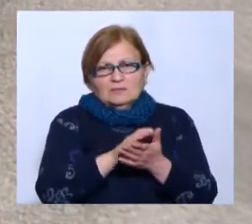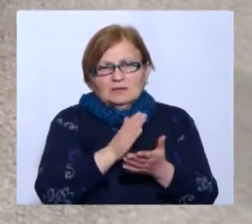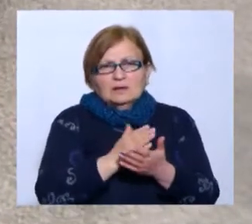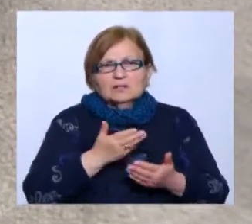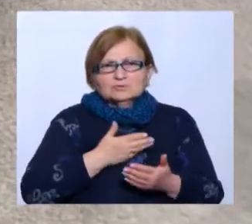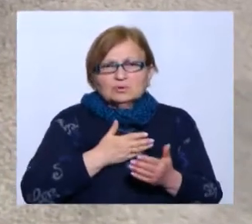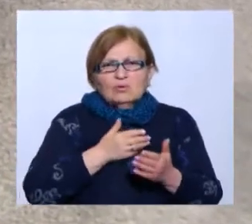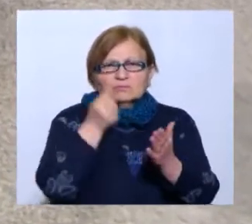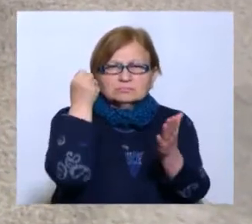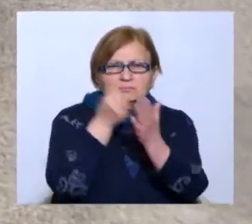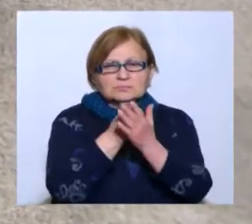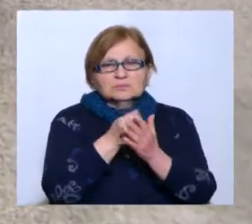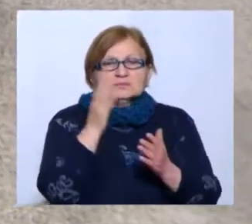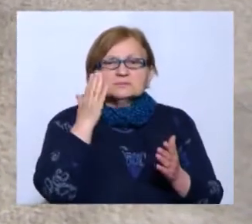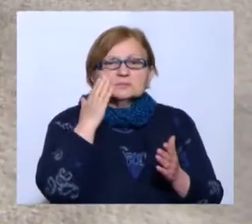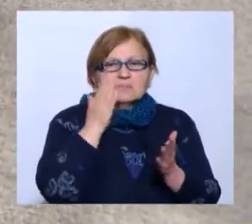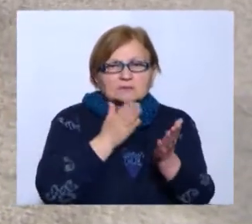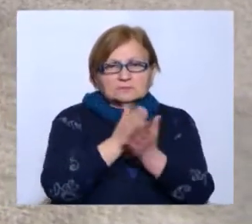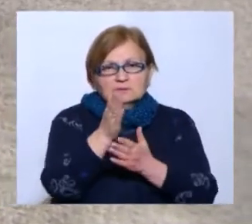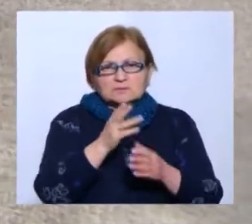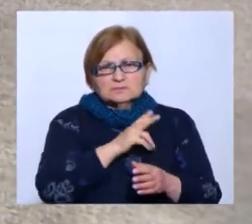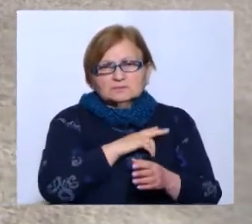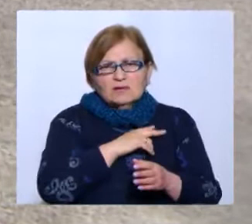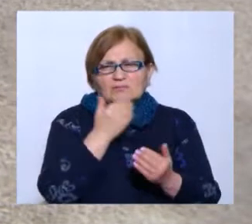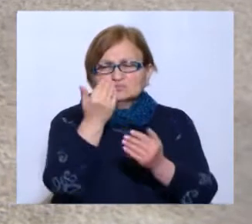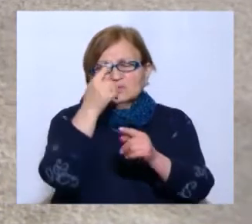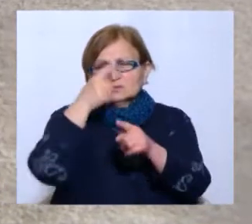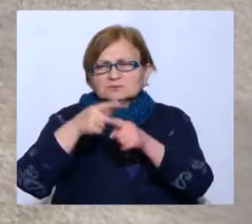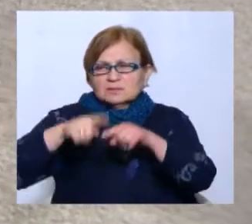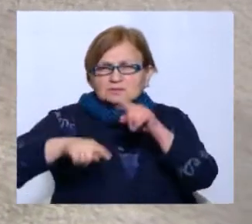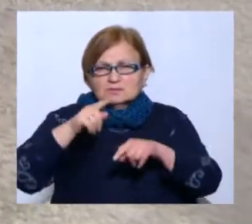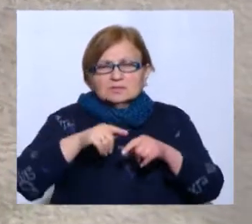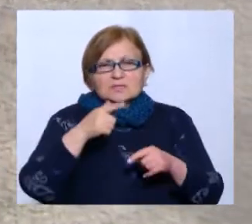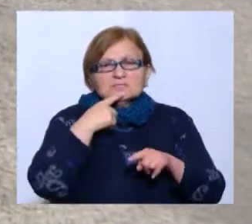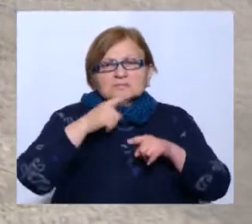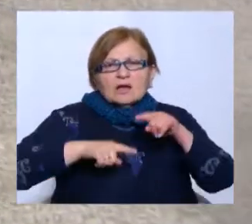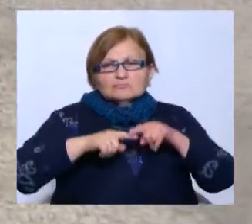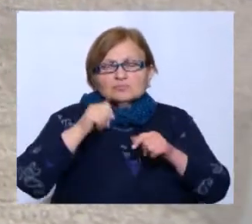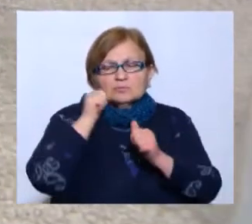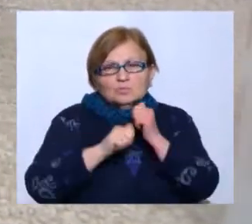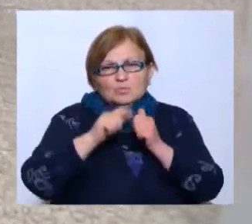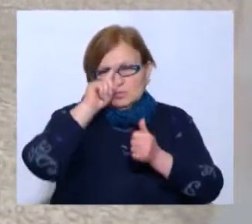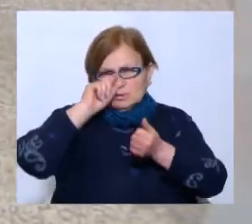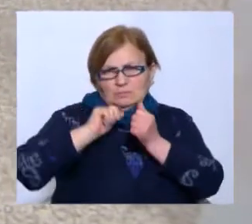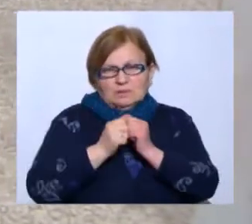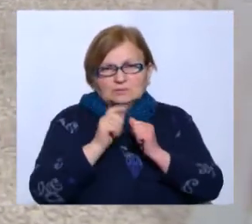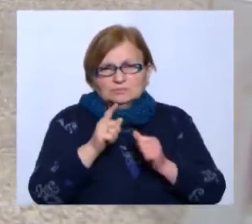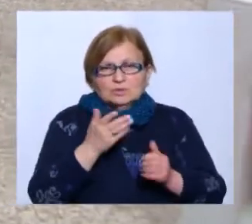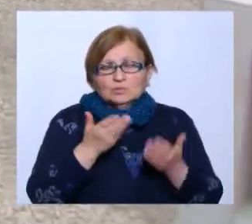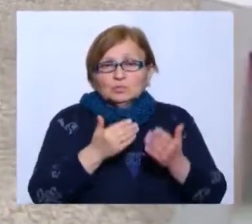ცხოვრების მიზნად სიმართლე ჰქონდეს და სიყვარული მოძმეთა ვალად, სამშობლო შენი მარად გახსოვდეს, თუ კი ქსურს